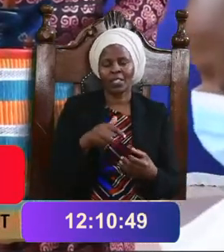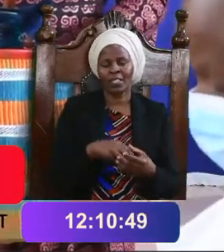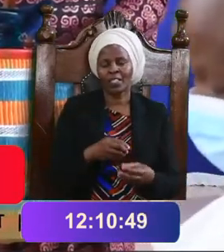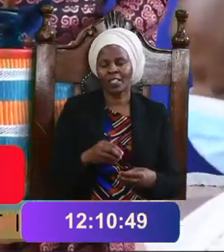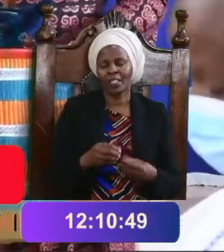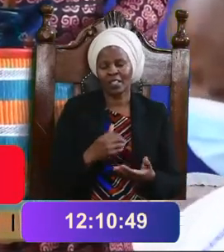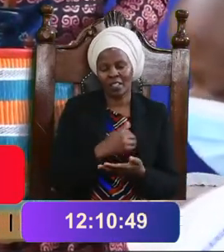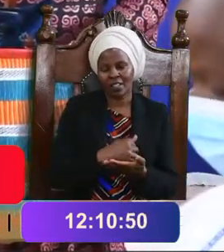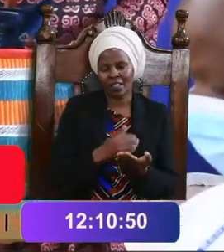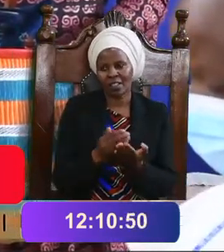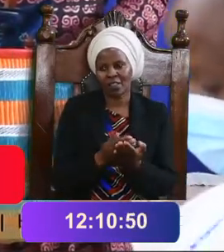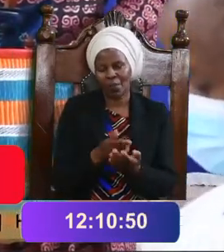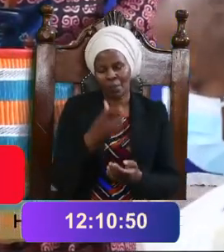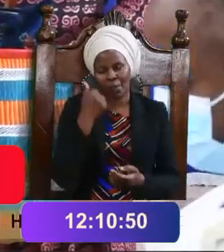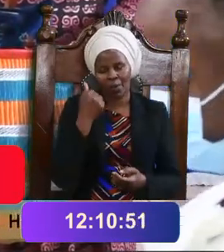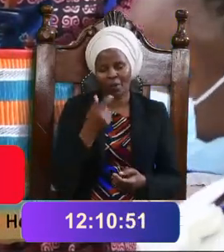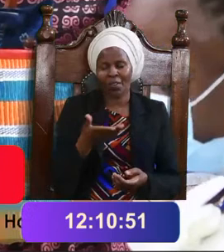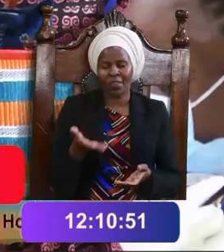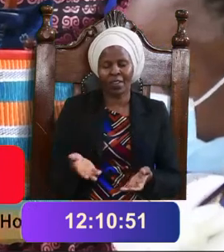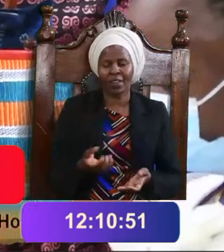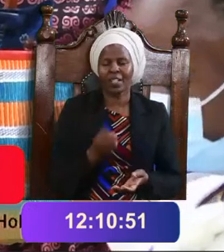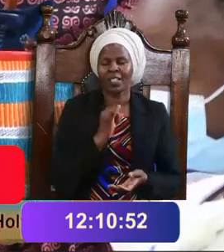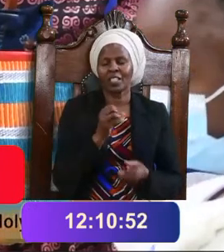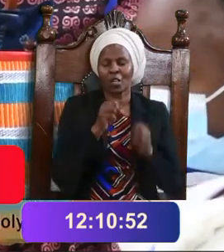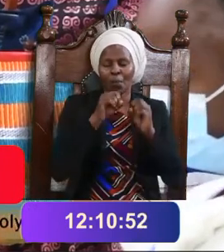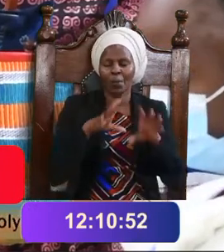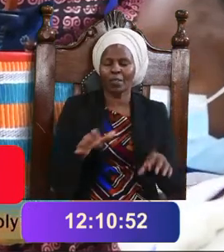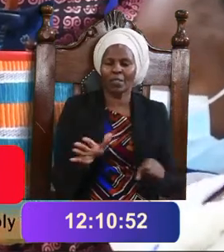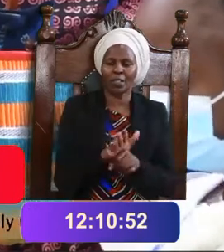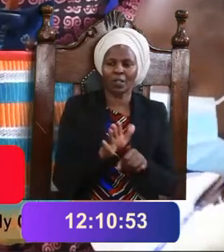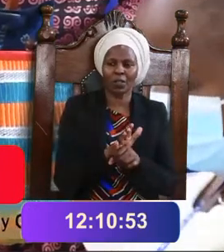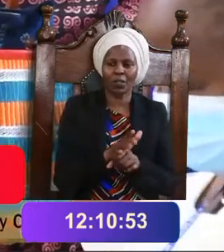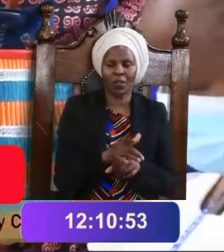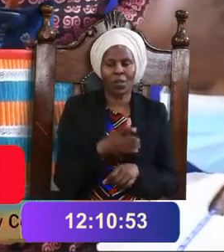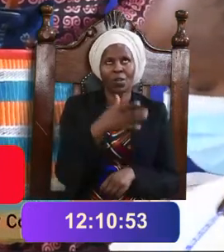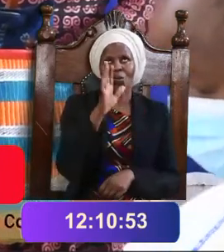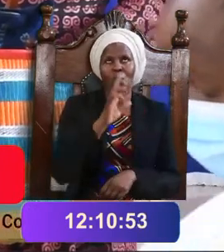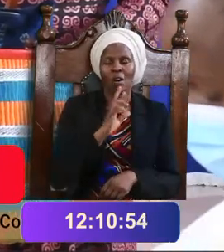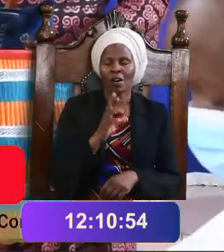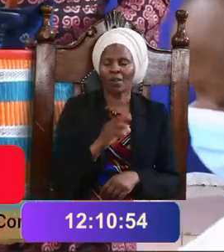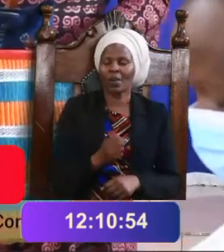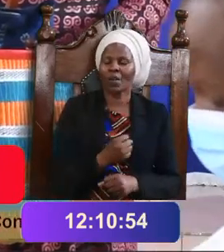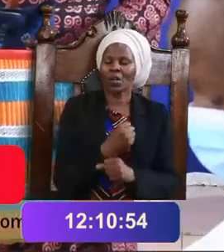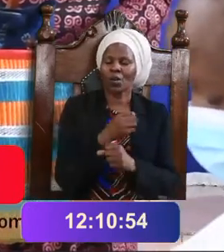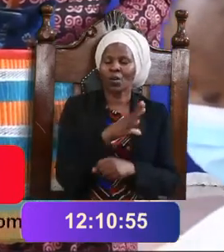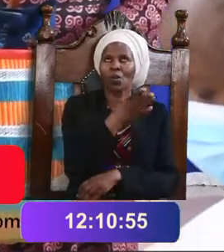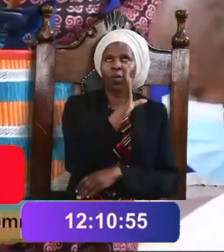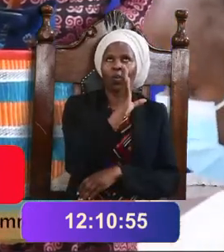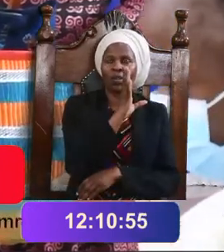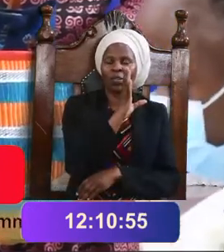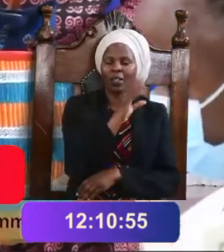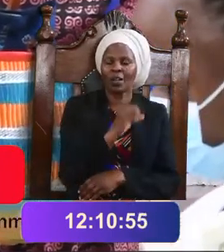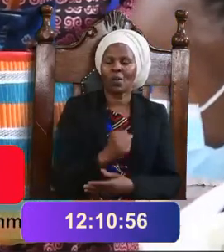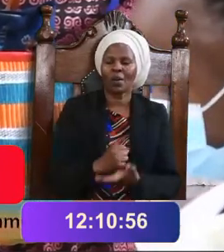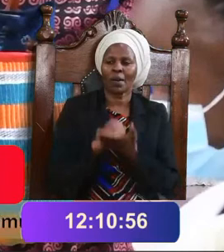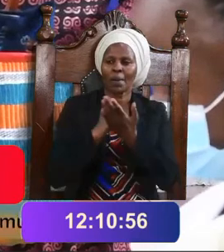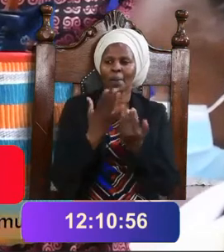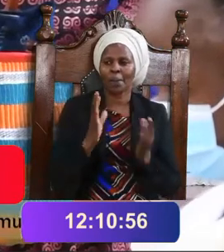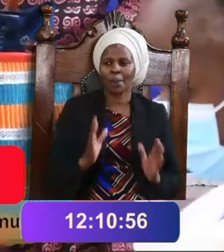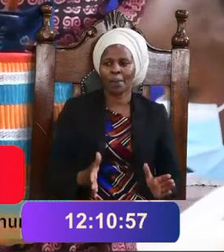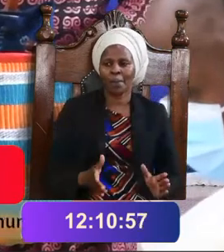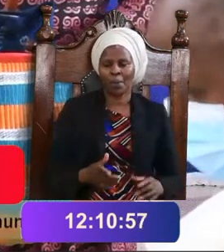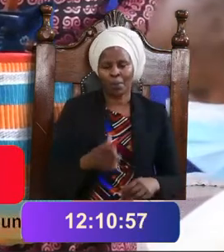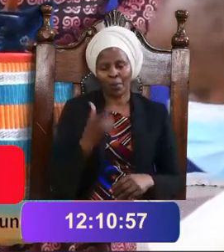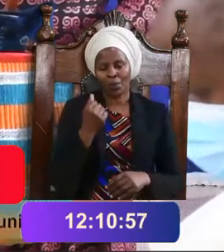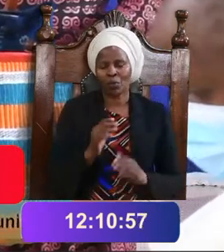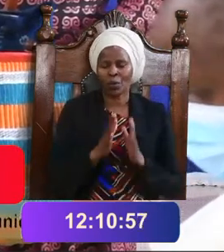matoleo, kwa sababu kuna baraka nyingi, kwa sababu wewe ni Mungu wetu, kimbilio letu, msaada wetu. Kwa